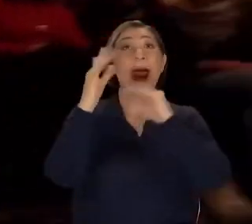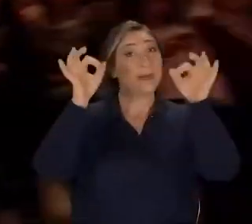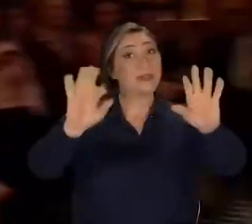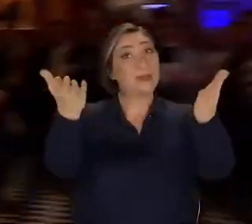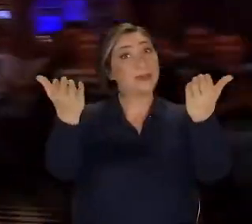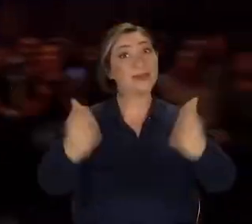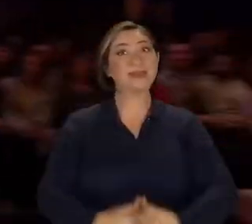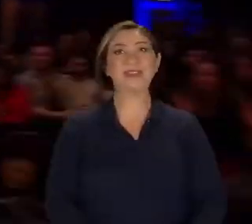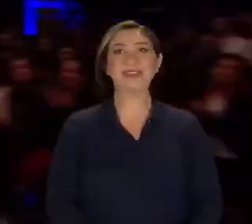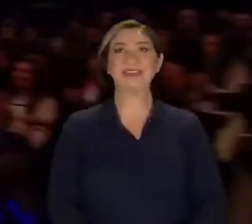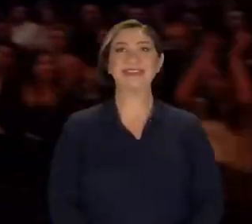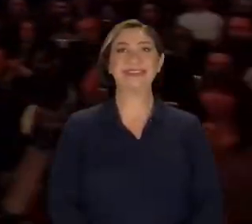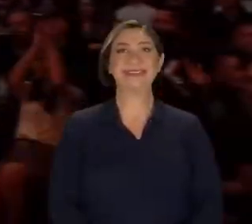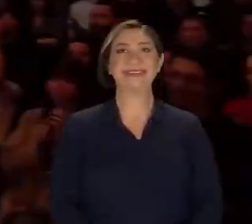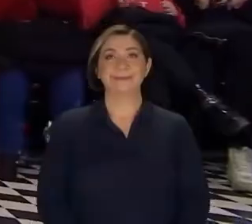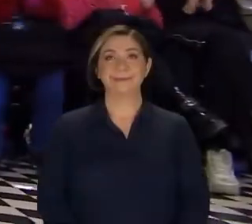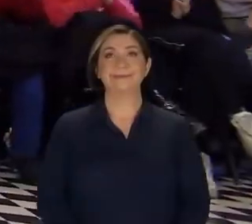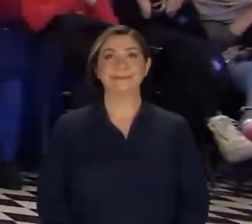başlıyoruz.